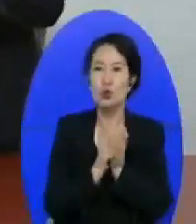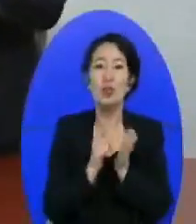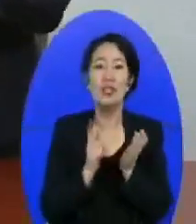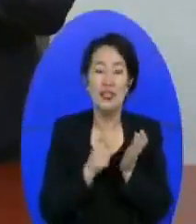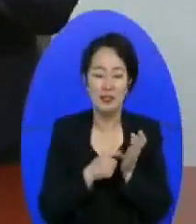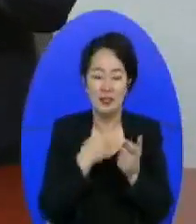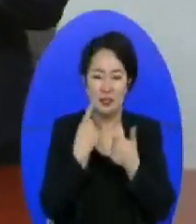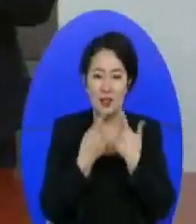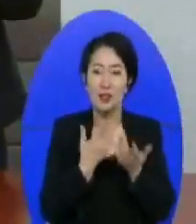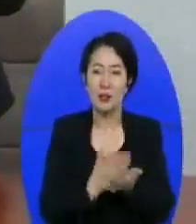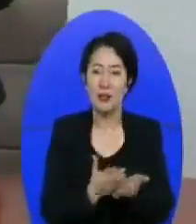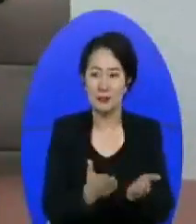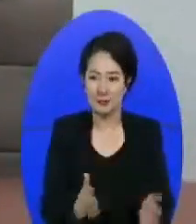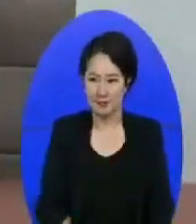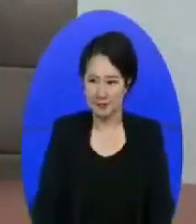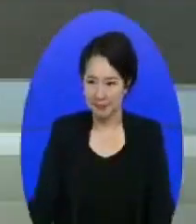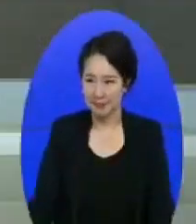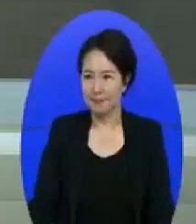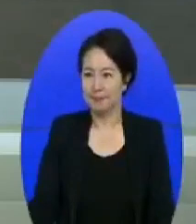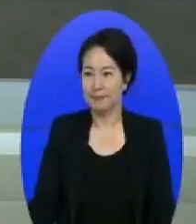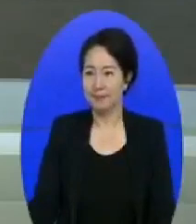юм а.